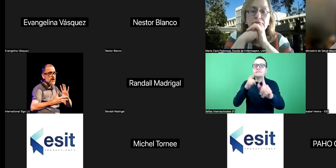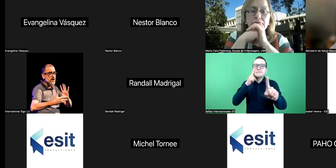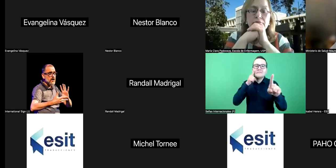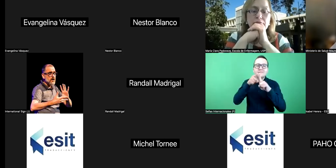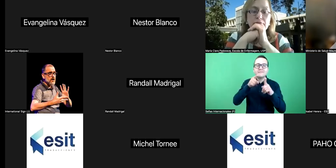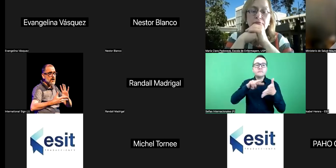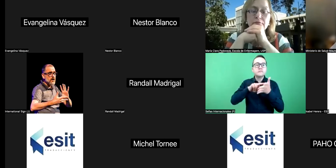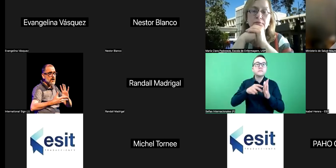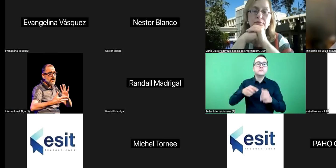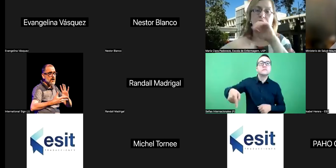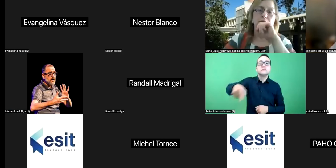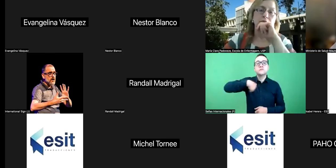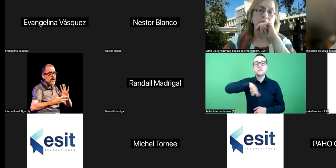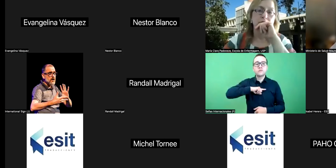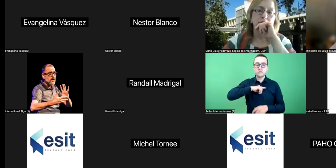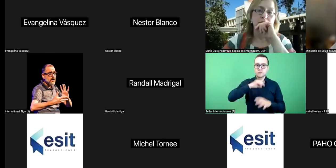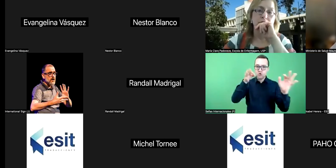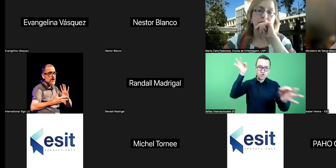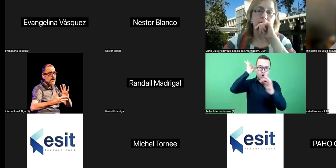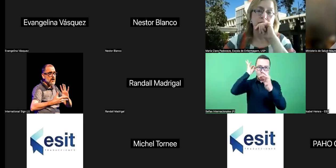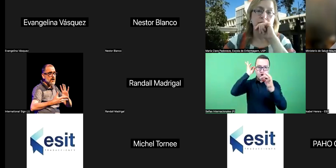aborder comment nous interpelle